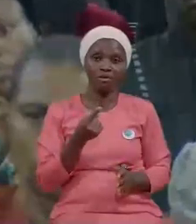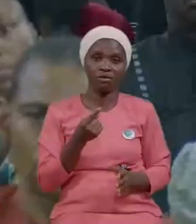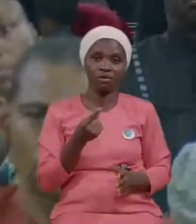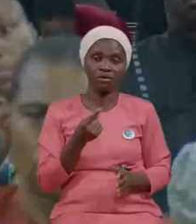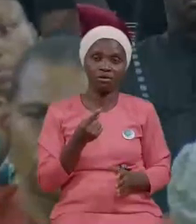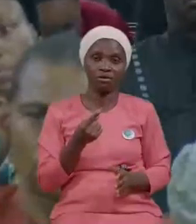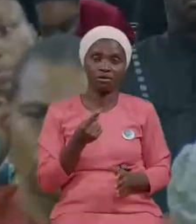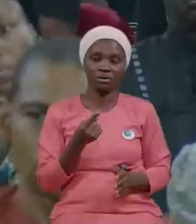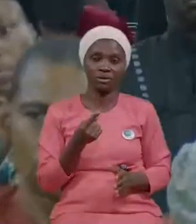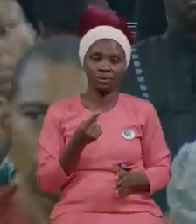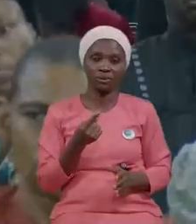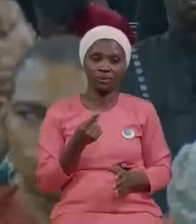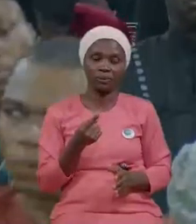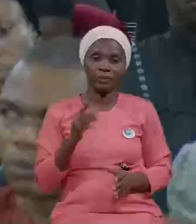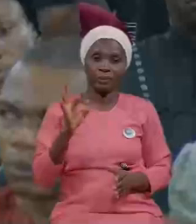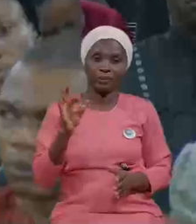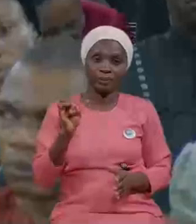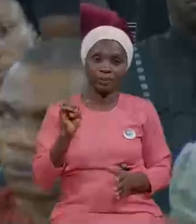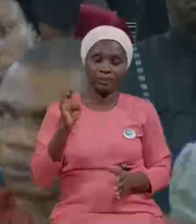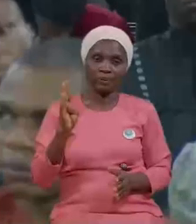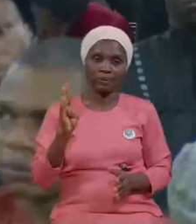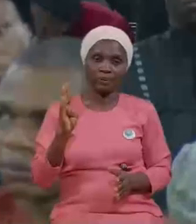nos églises de par le monde.